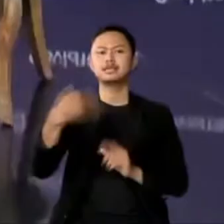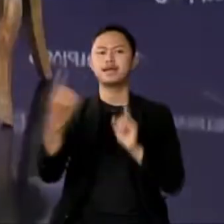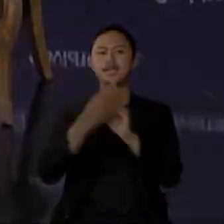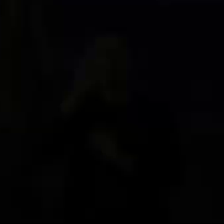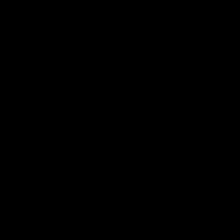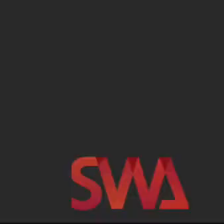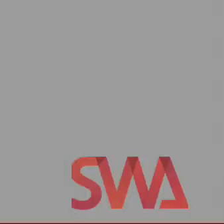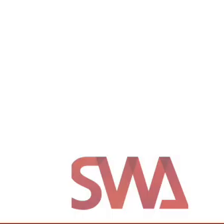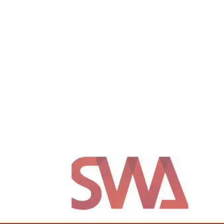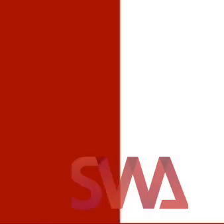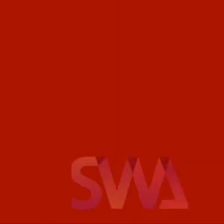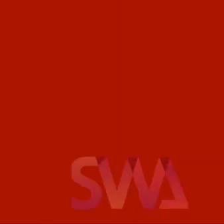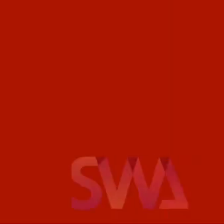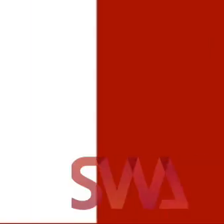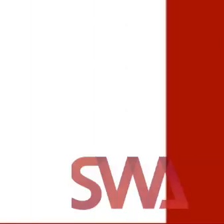sampai jumpa